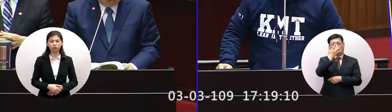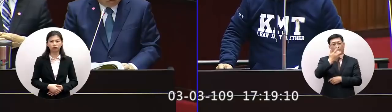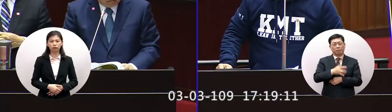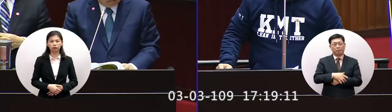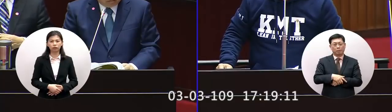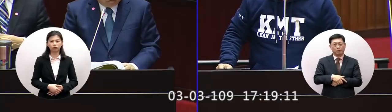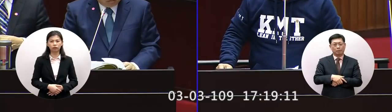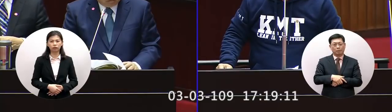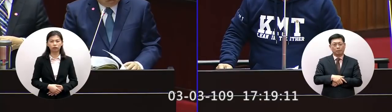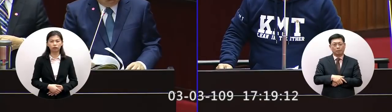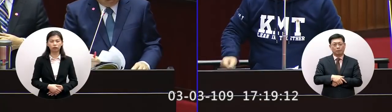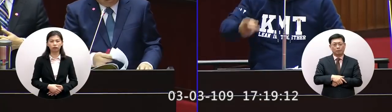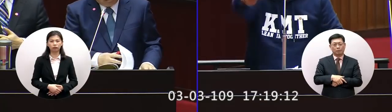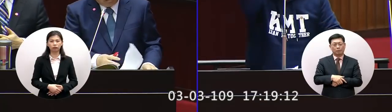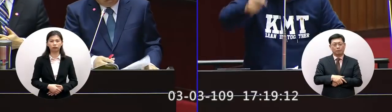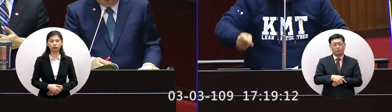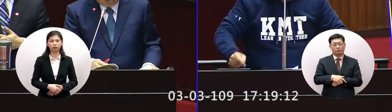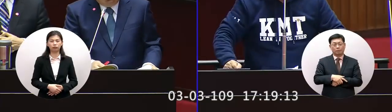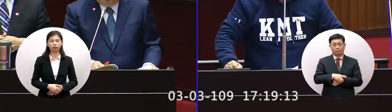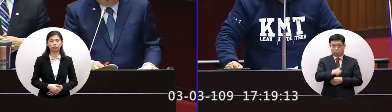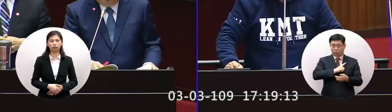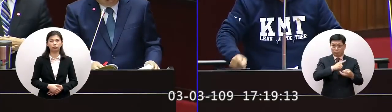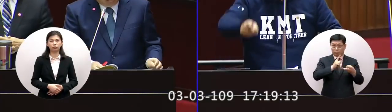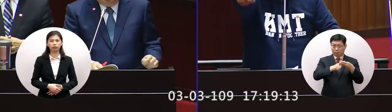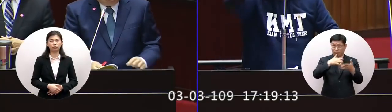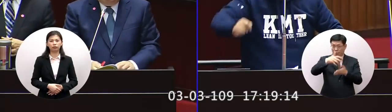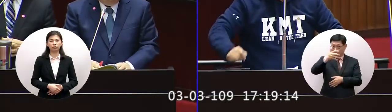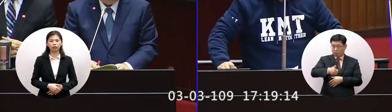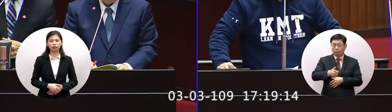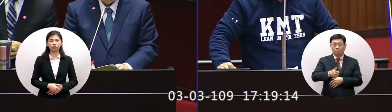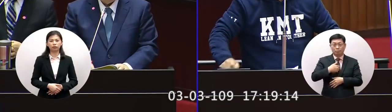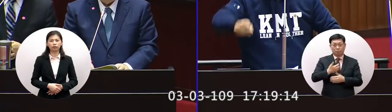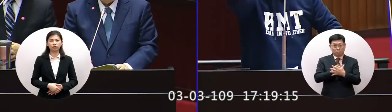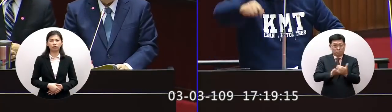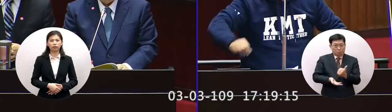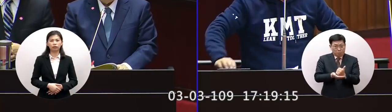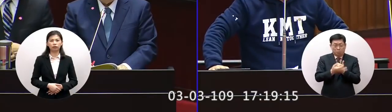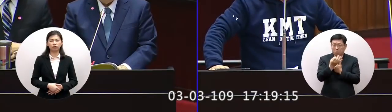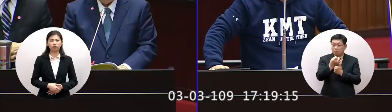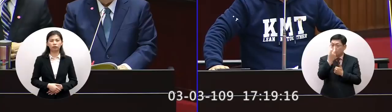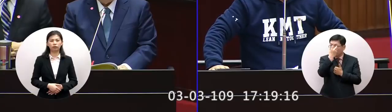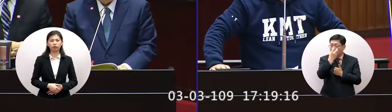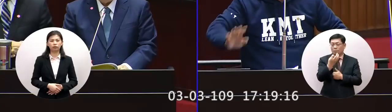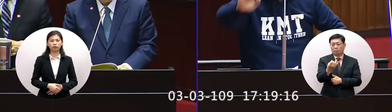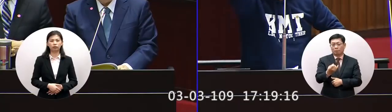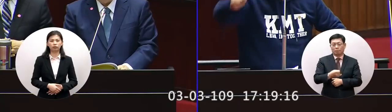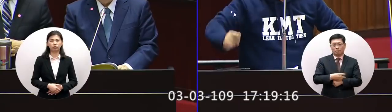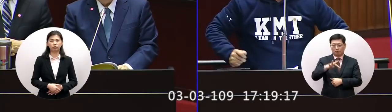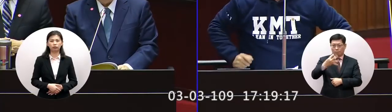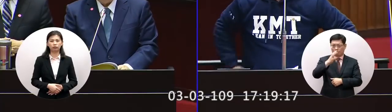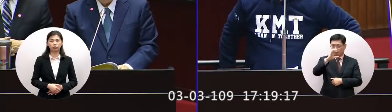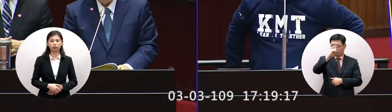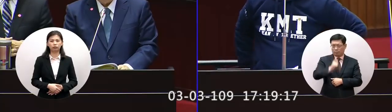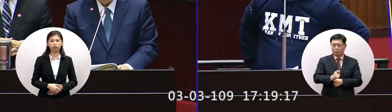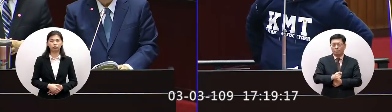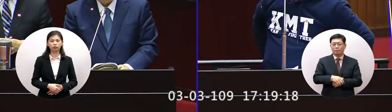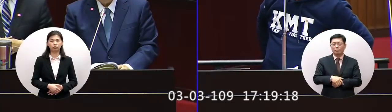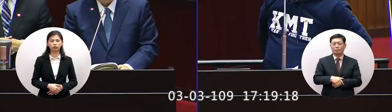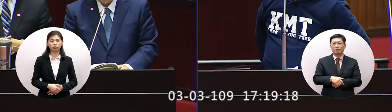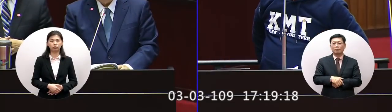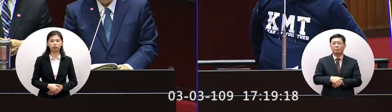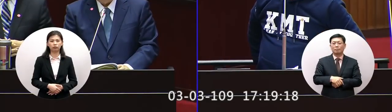懂。你做主计长的人讲补助费，你自己查一下多少钱？490亿，